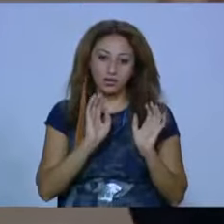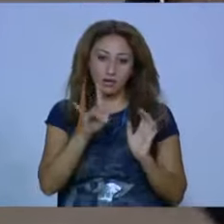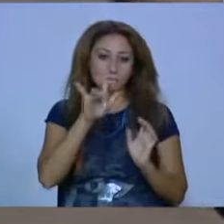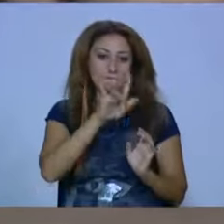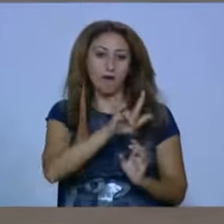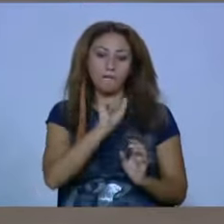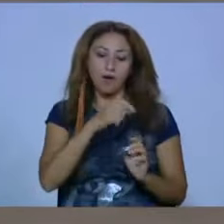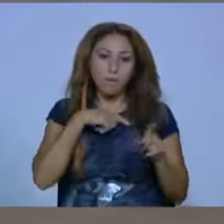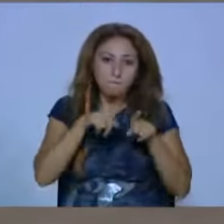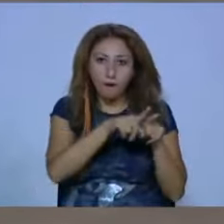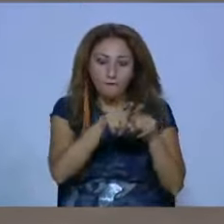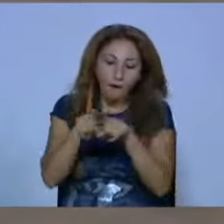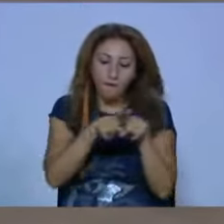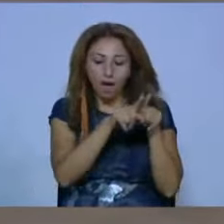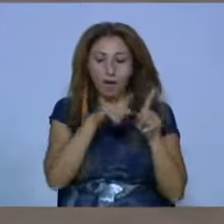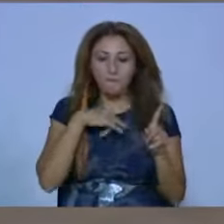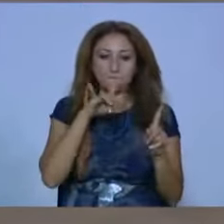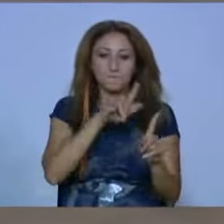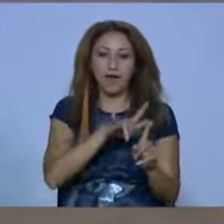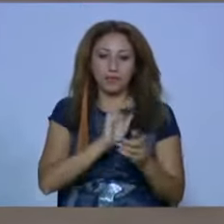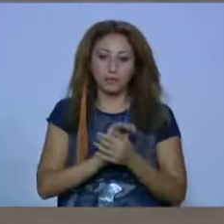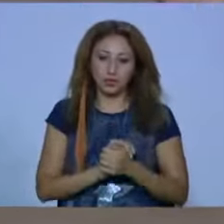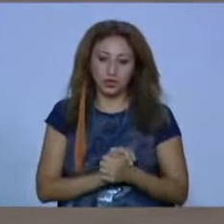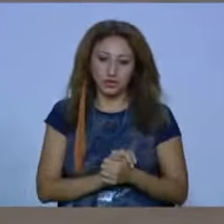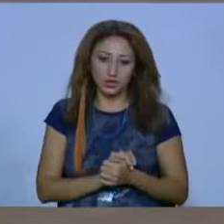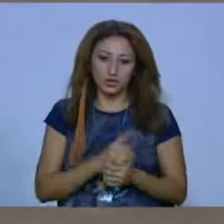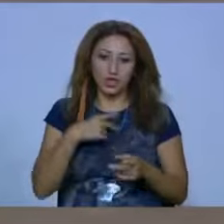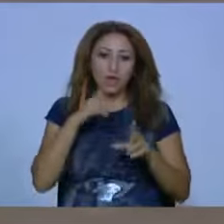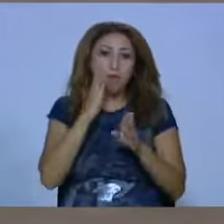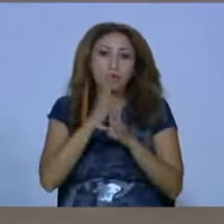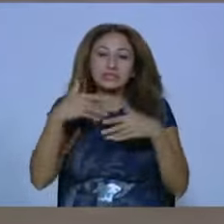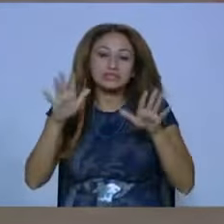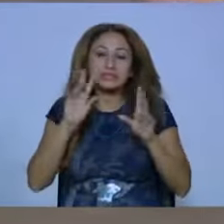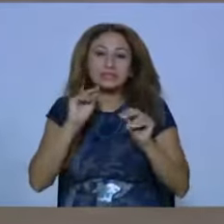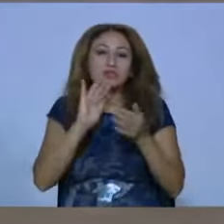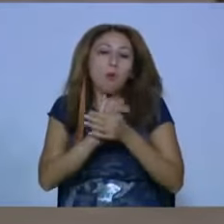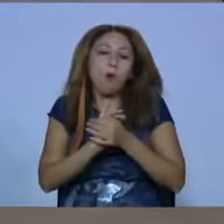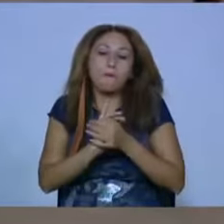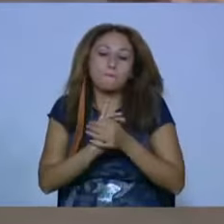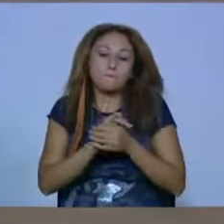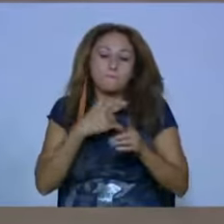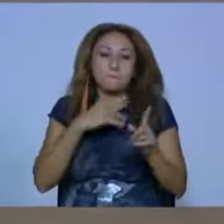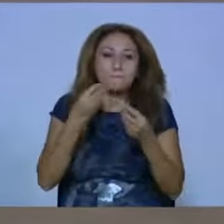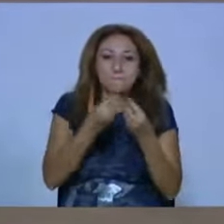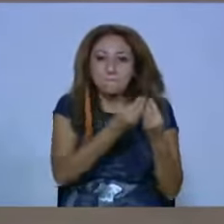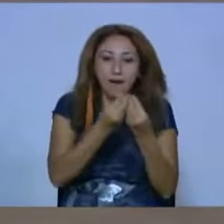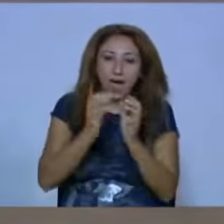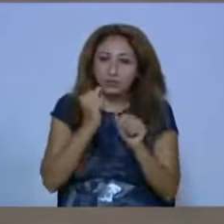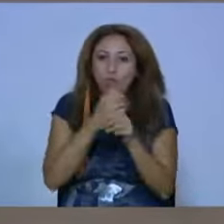حبيته خلاص، دخل قلبك. انا مش ممثل ولا هو ممثل، انا وهو اصحاب بس، مش دعوه